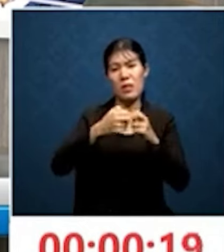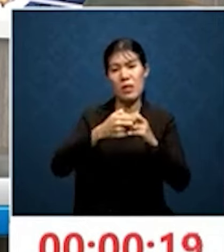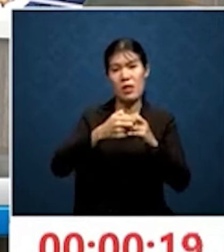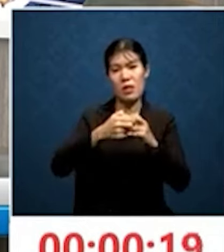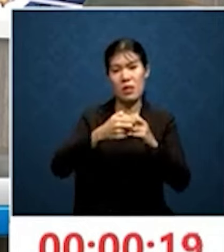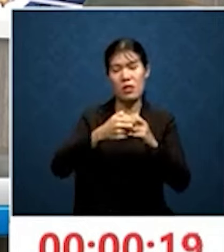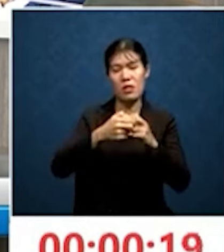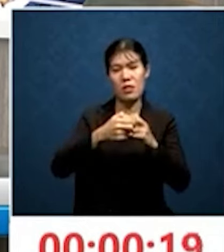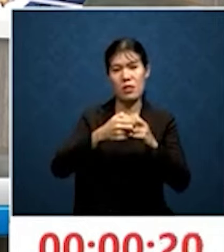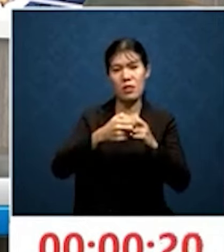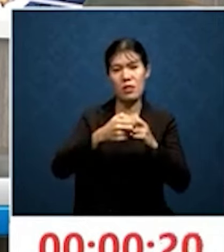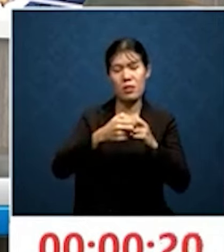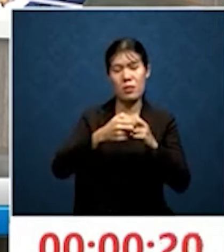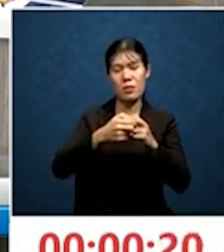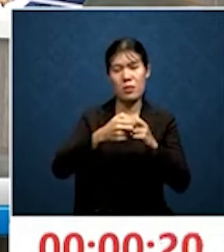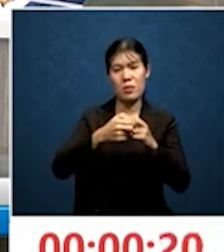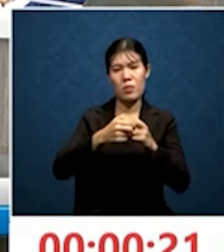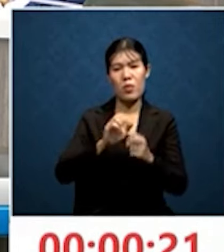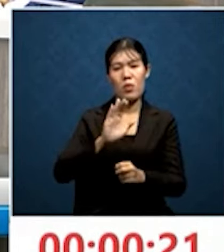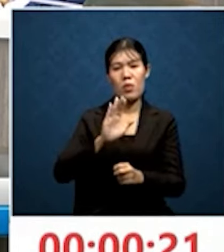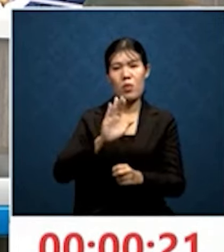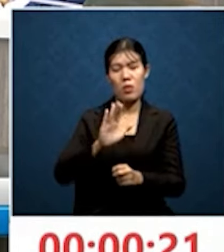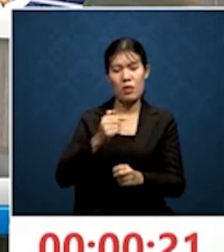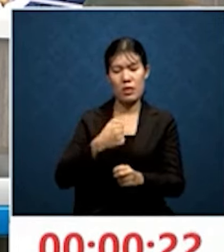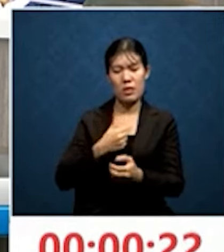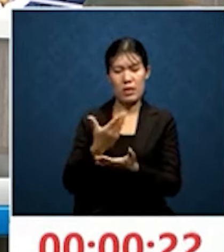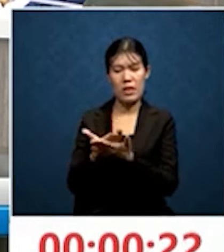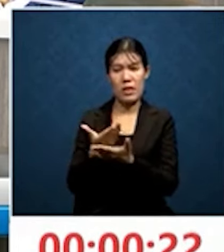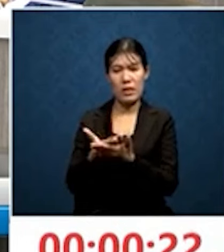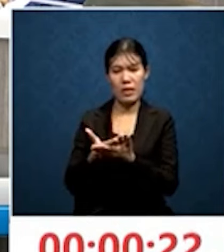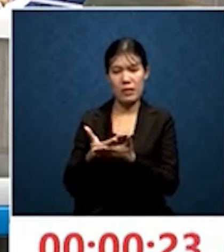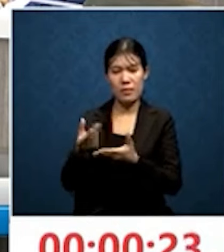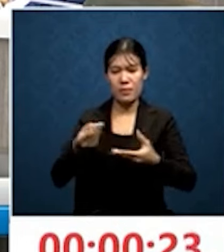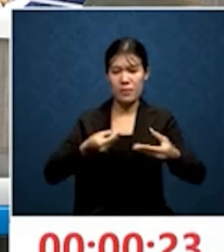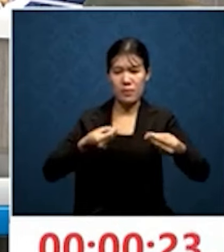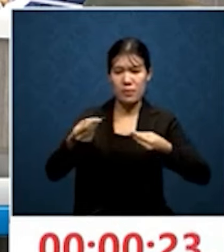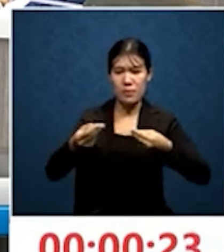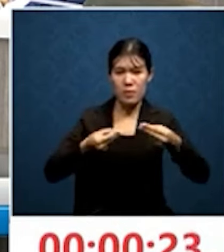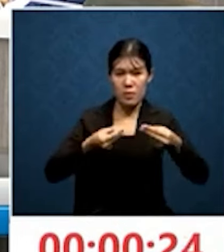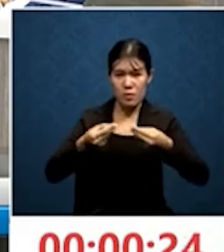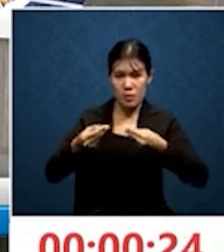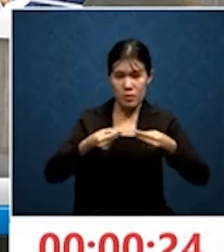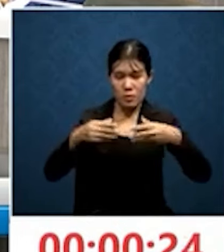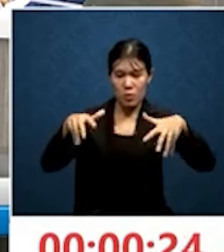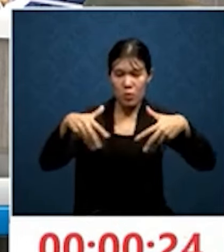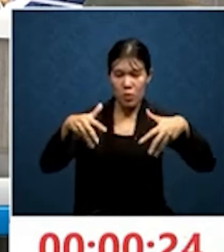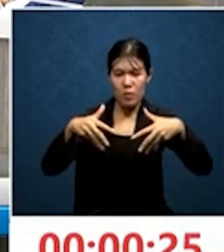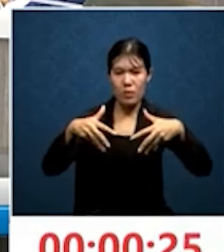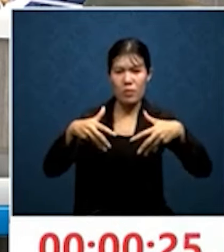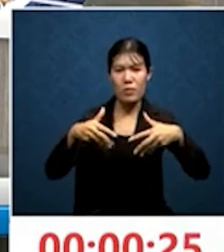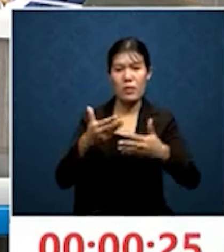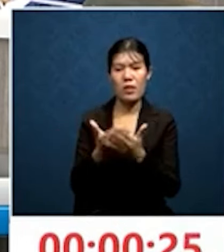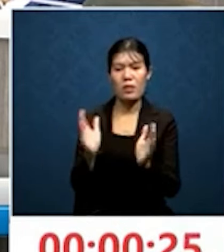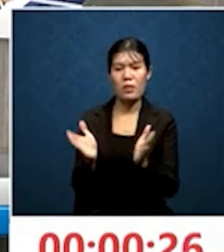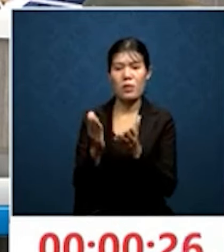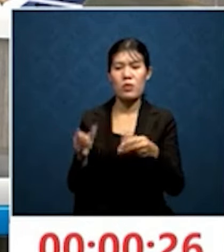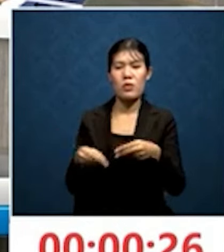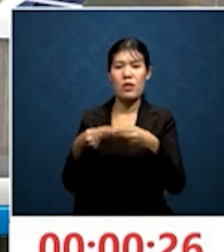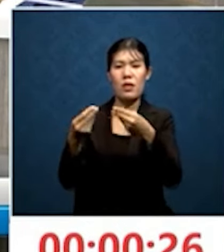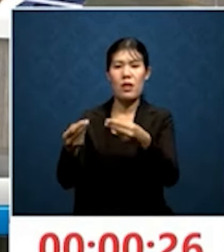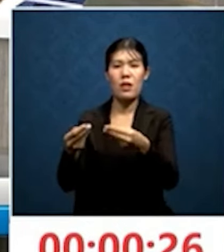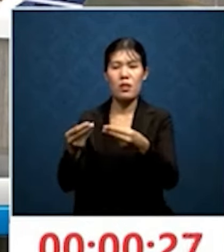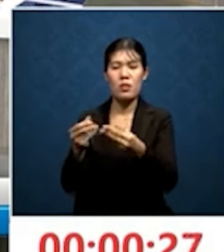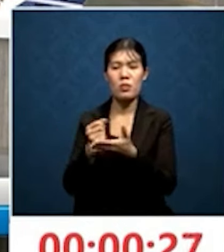นตรีเมืองบ้านไผ่ อ ่ะก็ขอให้ส่งเรื่องไปยังหน่วยงานที่เกี่ยวข้องดำเนินการตามกฎหมายต่อไปค่ะ หมอเปรมบอกผมไม่กังวลเล